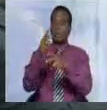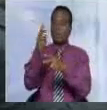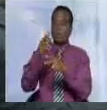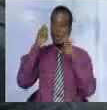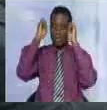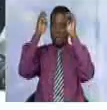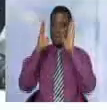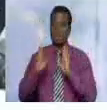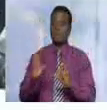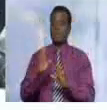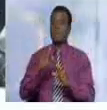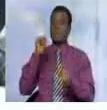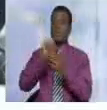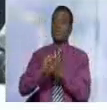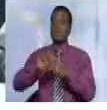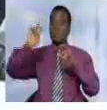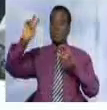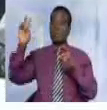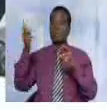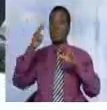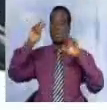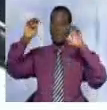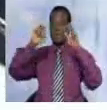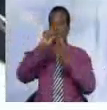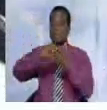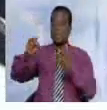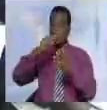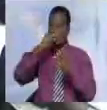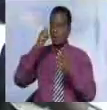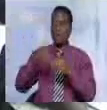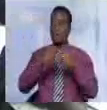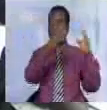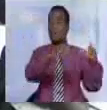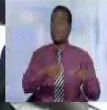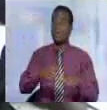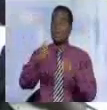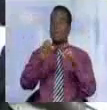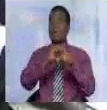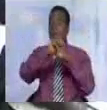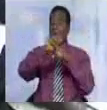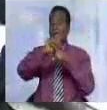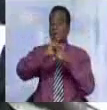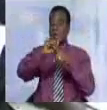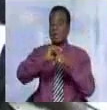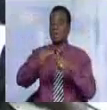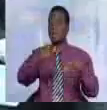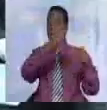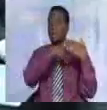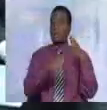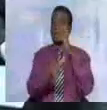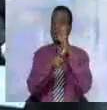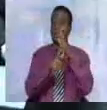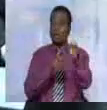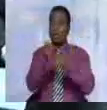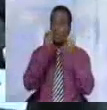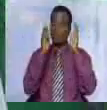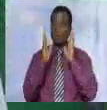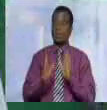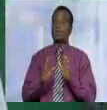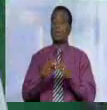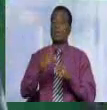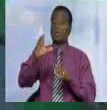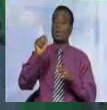scolaire, d'où ce 10e séminaire préparatoire de mise en stage des chefs d'établissement et des adjoints au directeur de